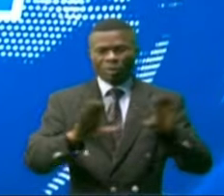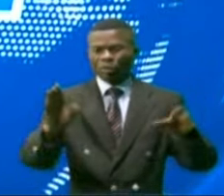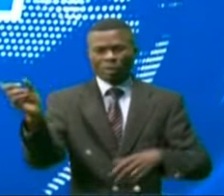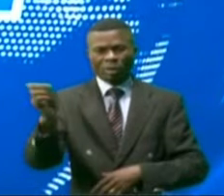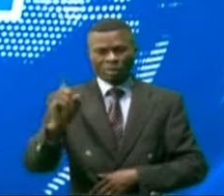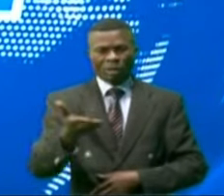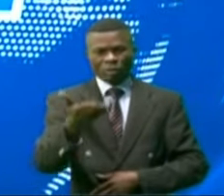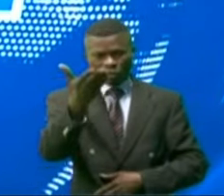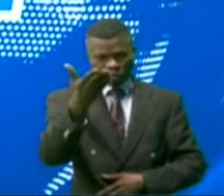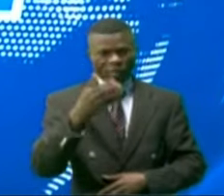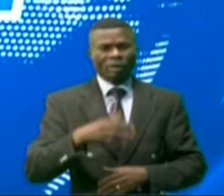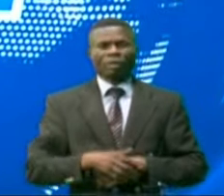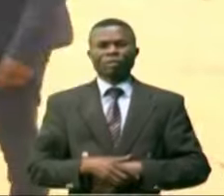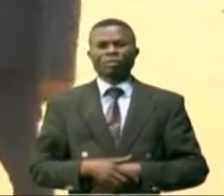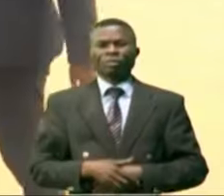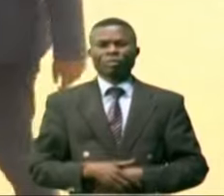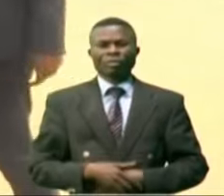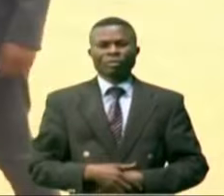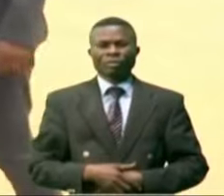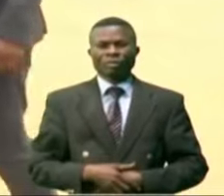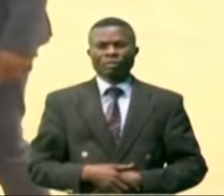Chicho.